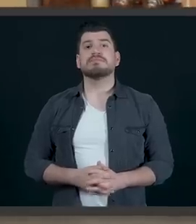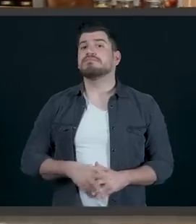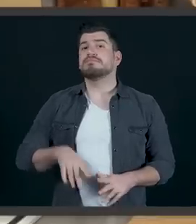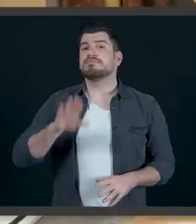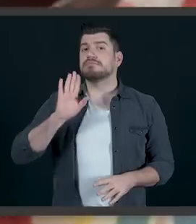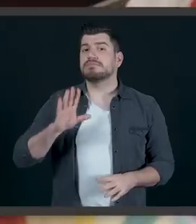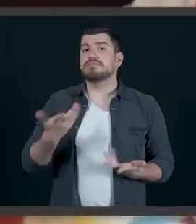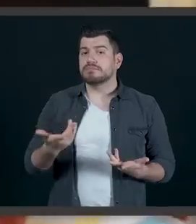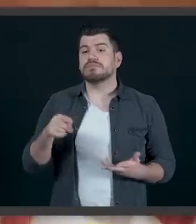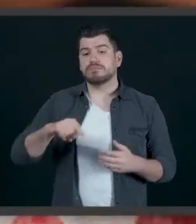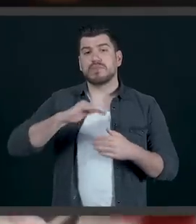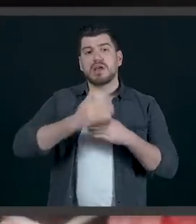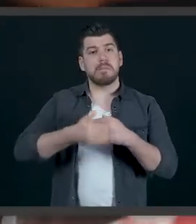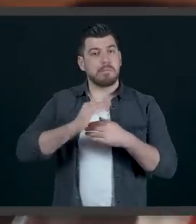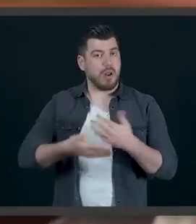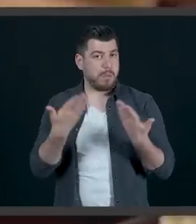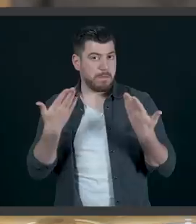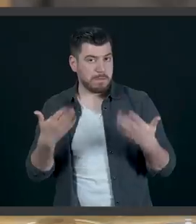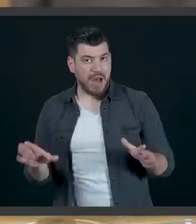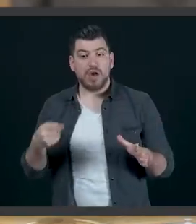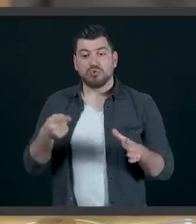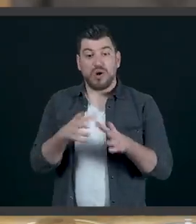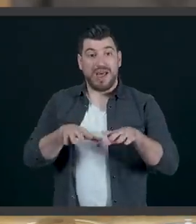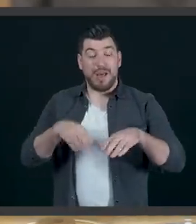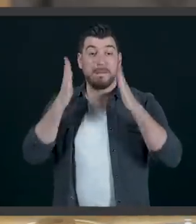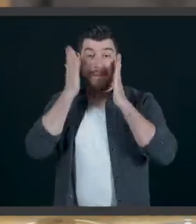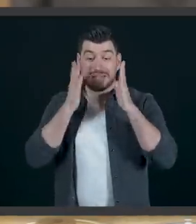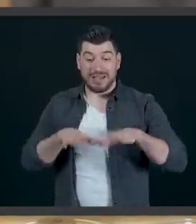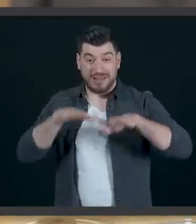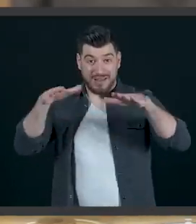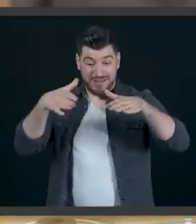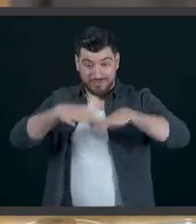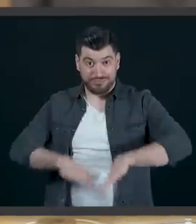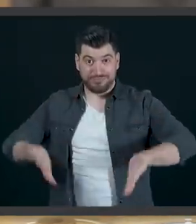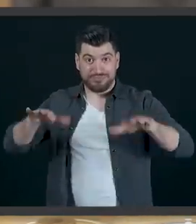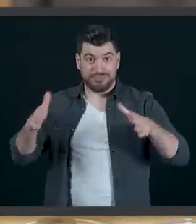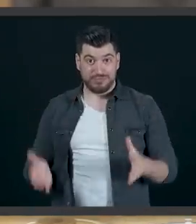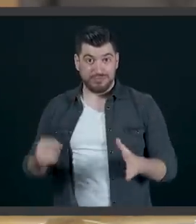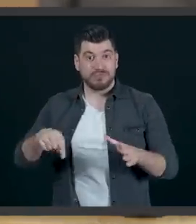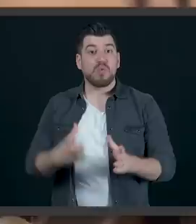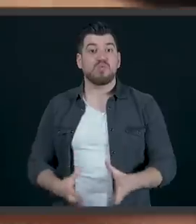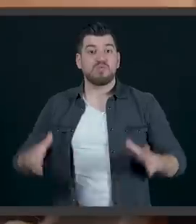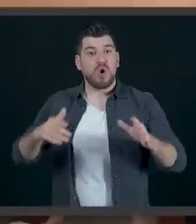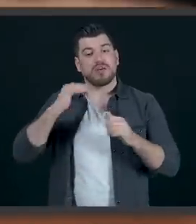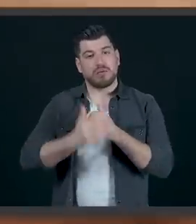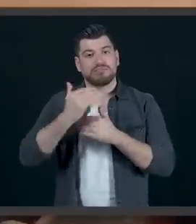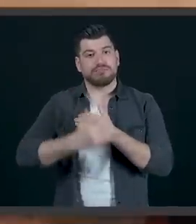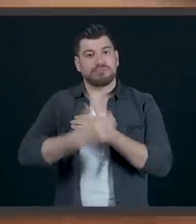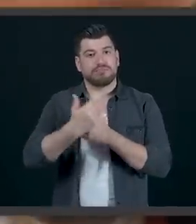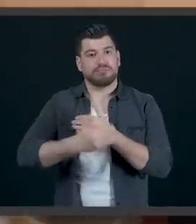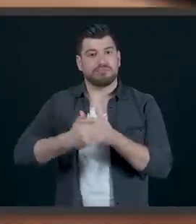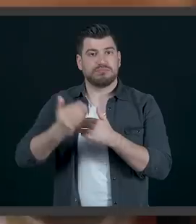Και το τελευταίο μας μιλαράκι είναι έτοιμο. Παίρνουμε ένα τρίφτη, βάζουμε μία πετσέτα μέσα σε ένα μπολ, έτσι όπως βλέπετε εδώ πέρα, και